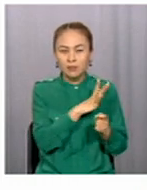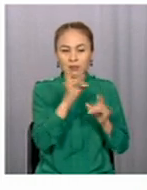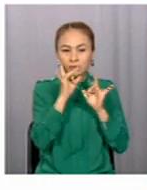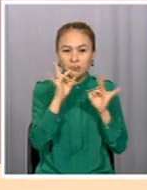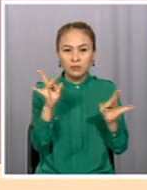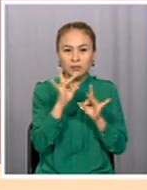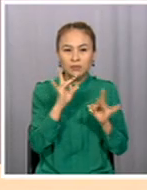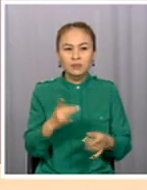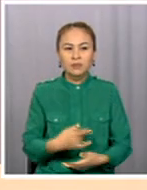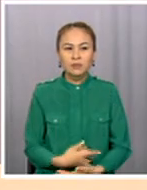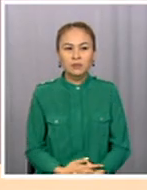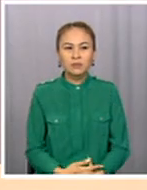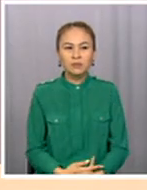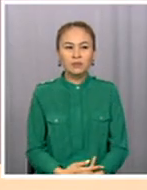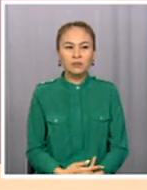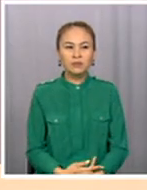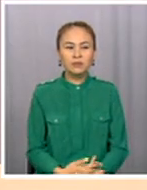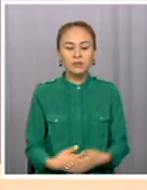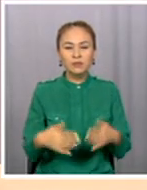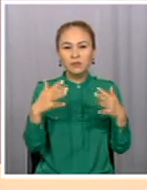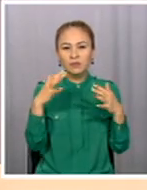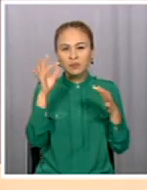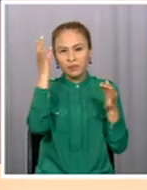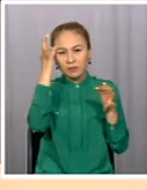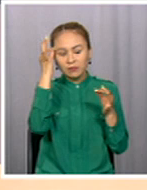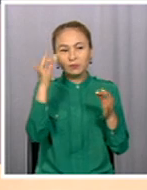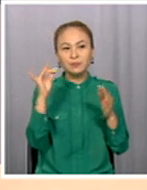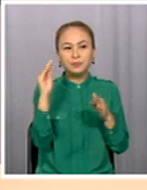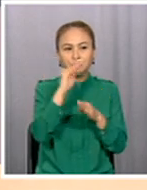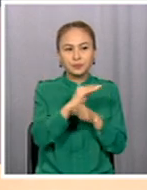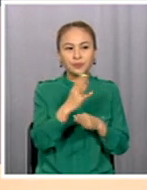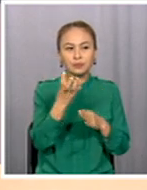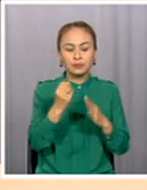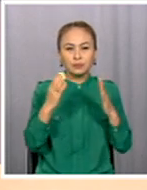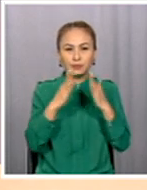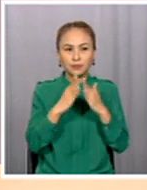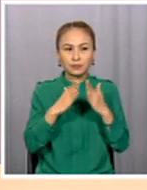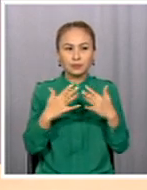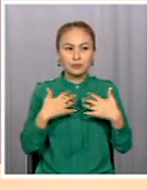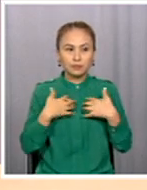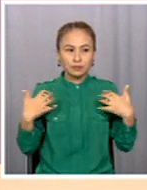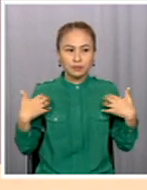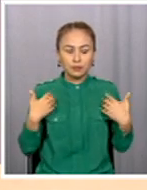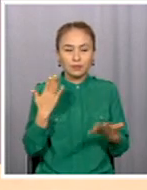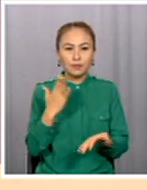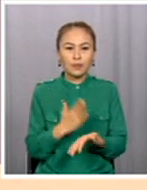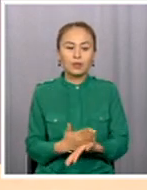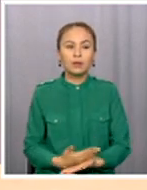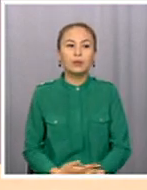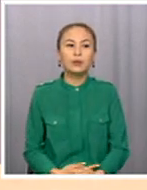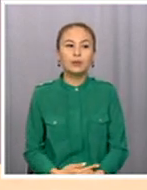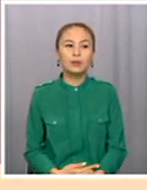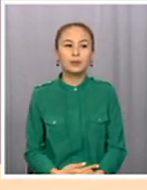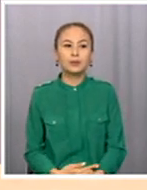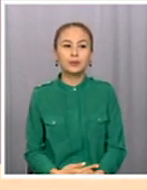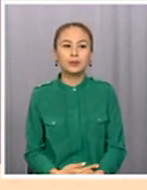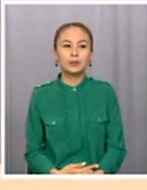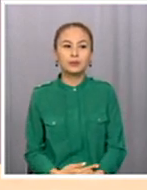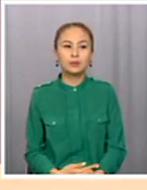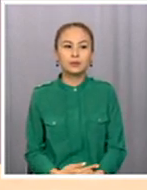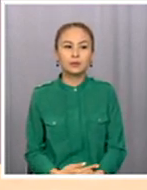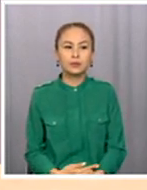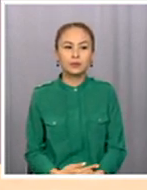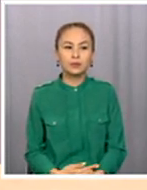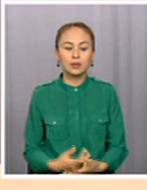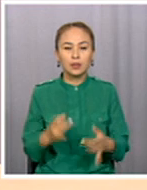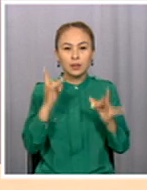дыбыстайды. Жабайы жануарлармен қатар үй жануарлары да бар. Үй жануарлары